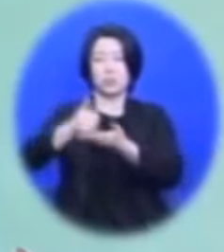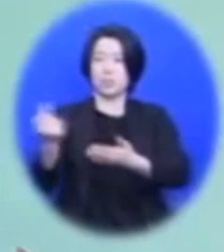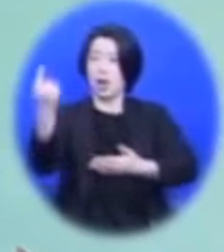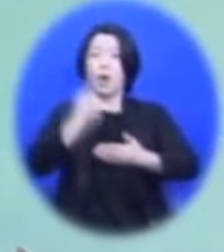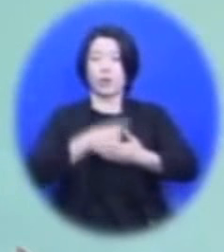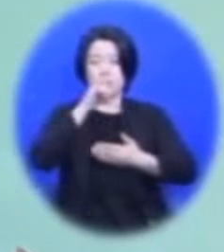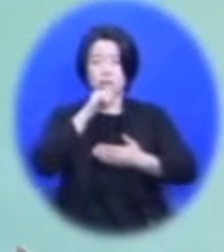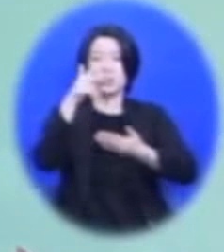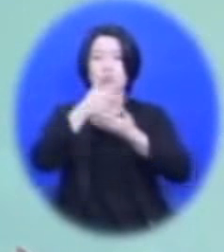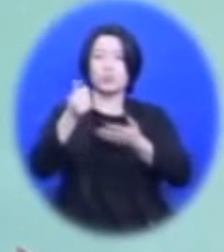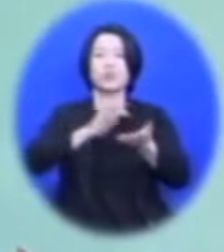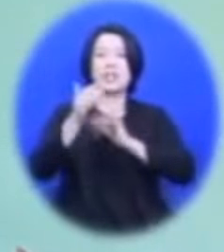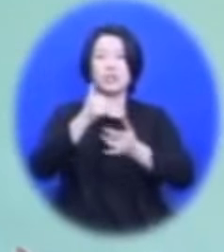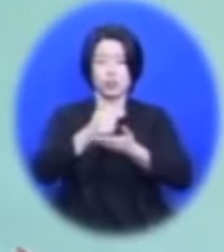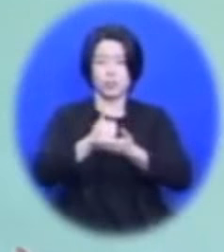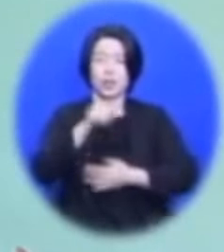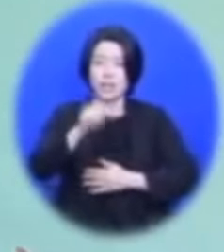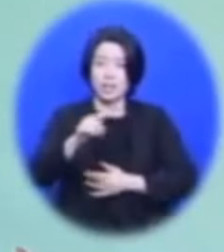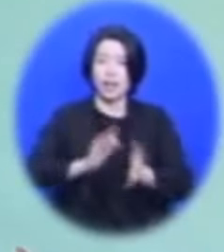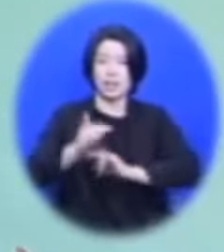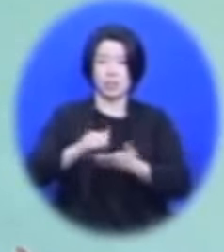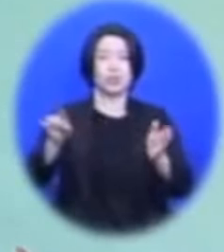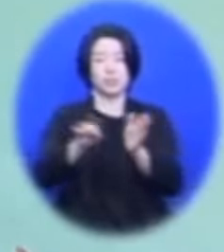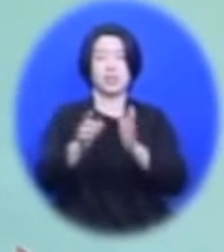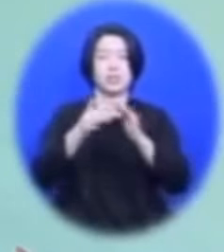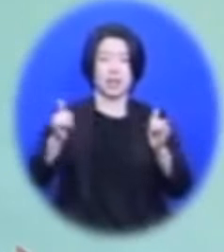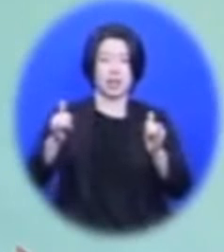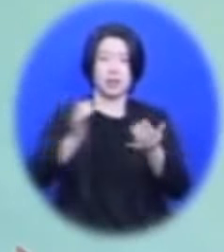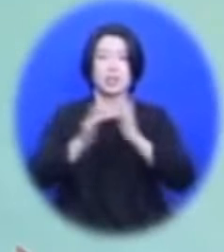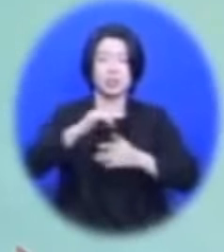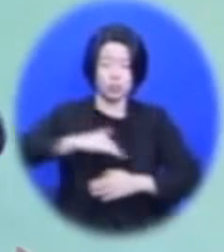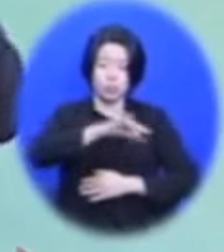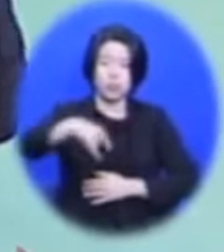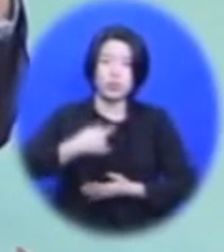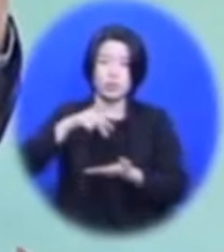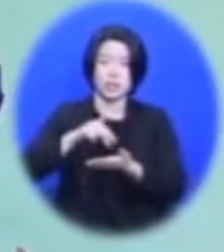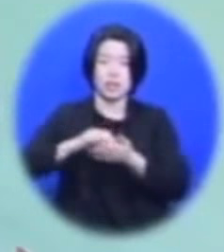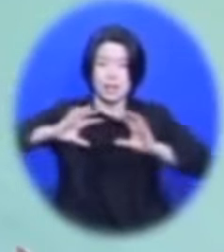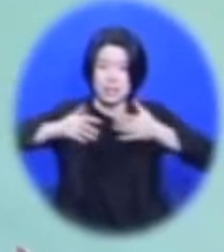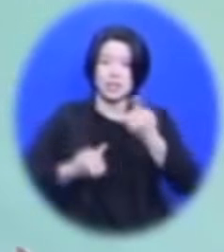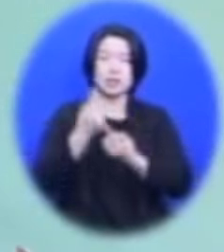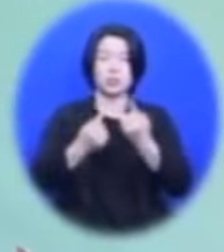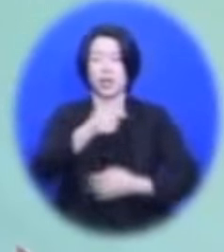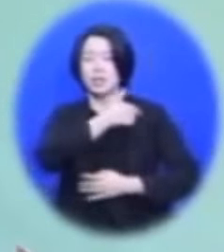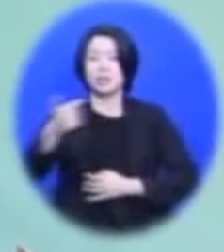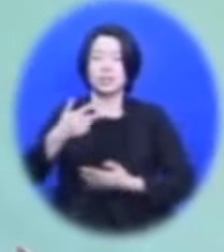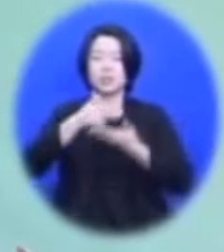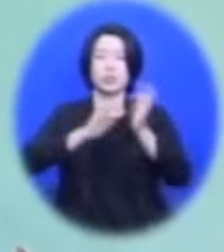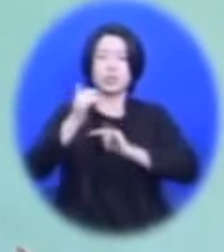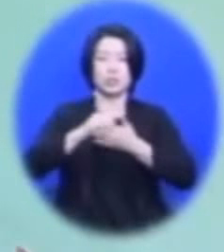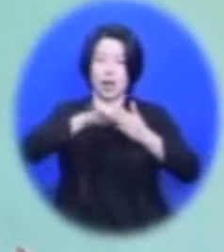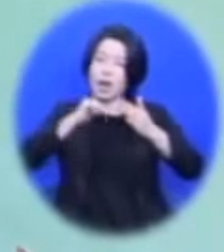주 예수님. 이것이 예수 믿는 사람이에요. 예수 믿는 우리에게는 세상보다 크신 주 예수님이 우리 안에